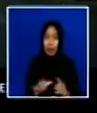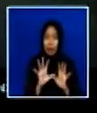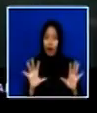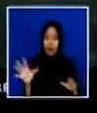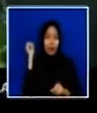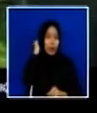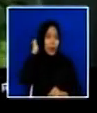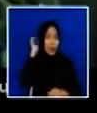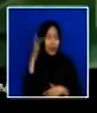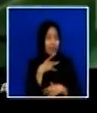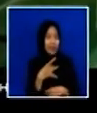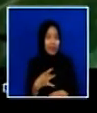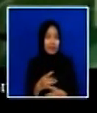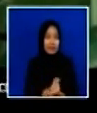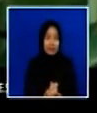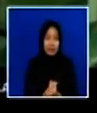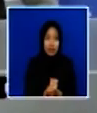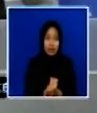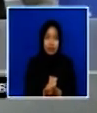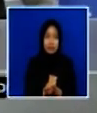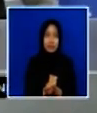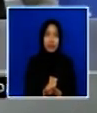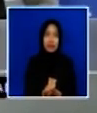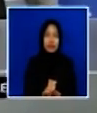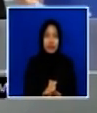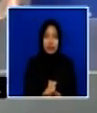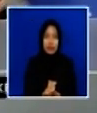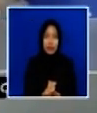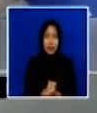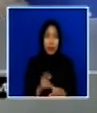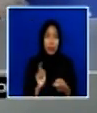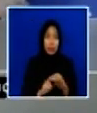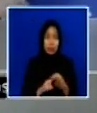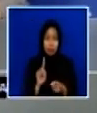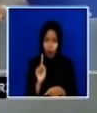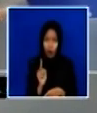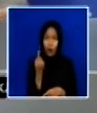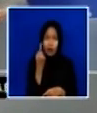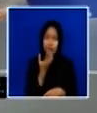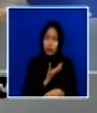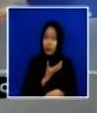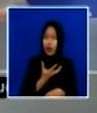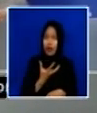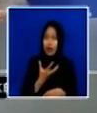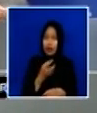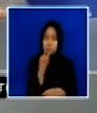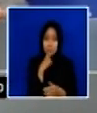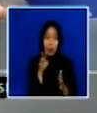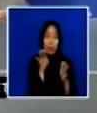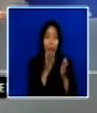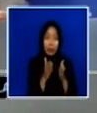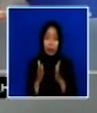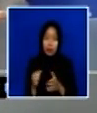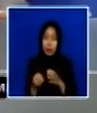ibu-ibu yo yo Oh ya Saudara berawal dari hobi merangkai bunga seorang apoteker di